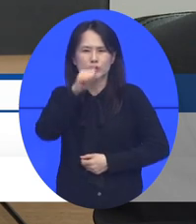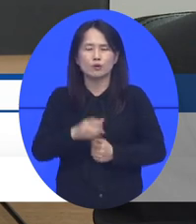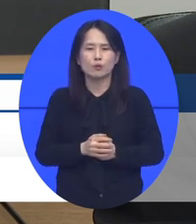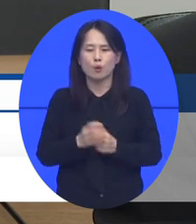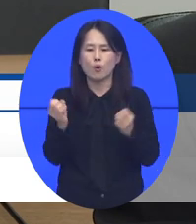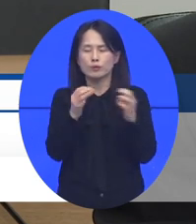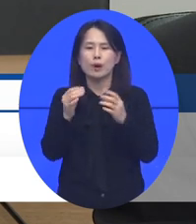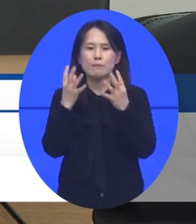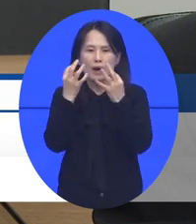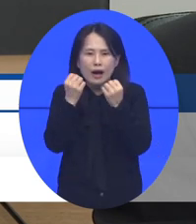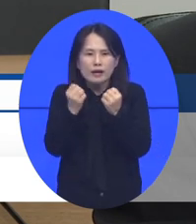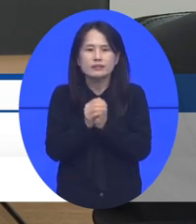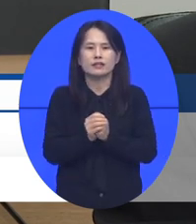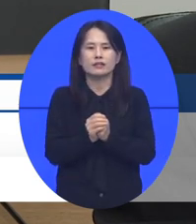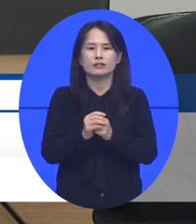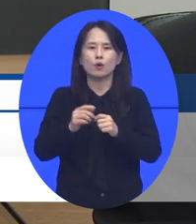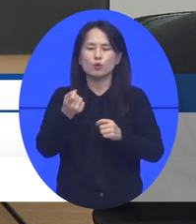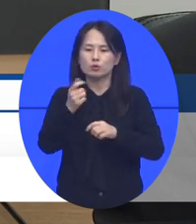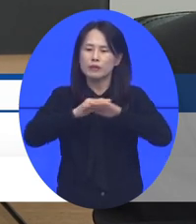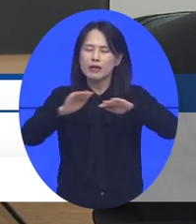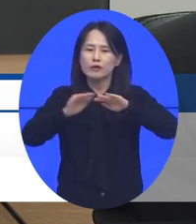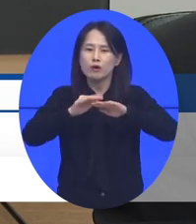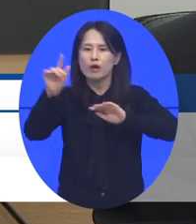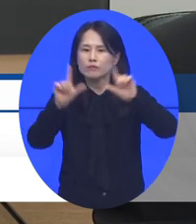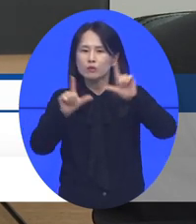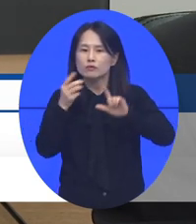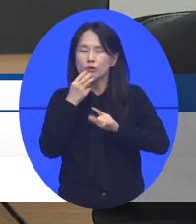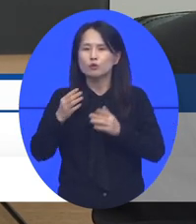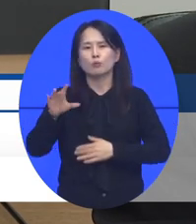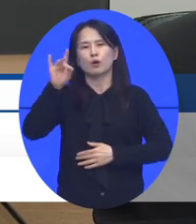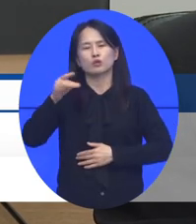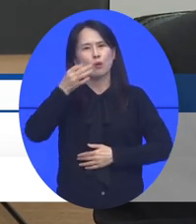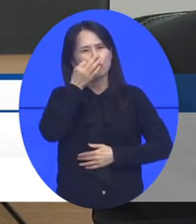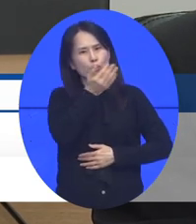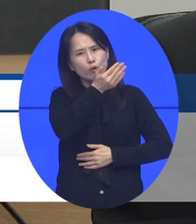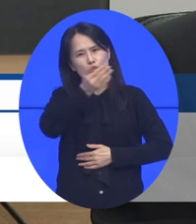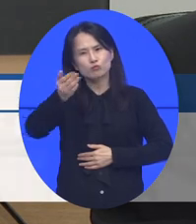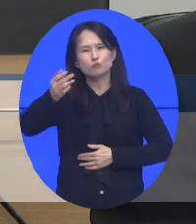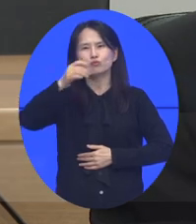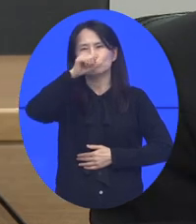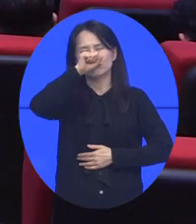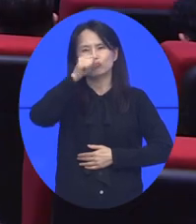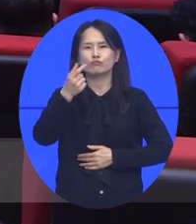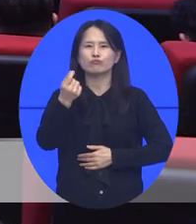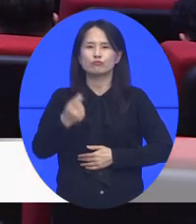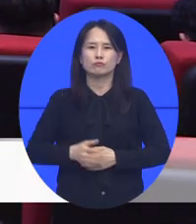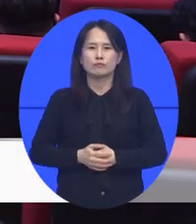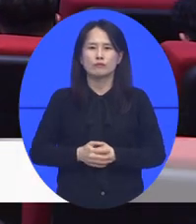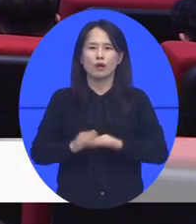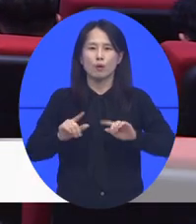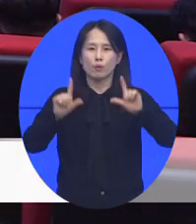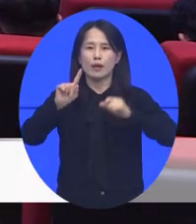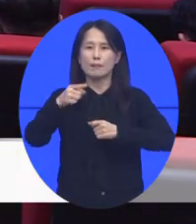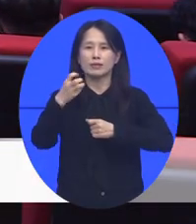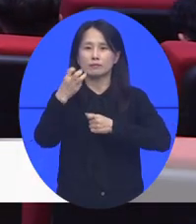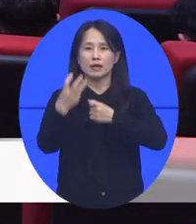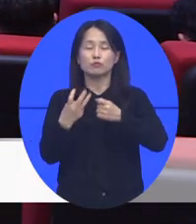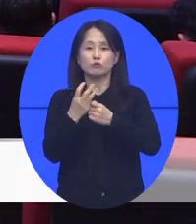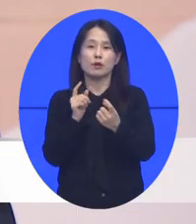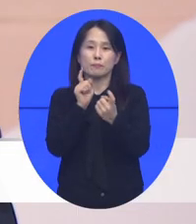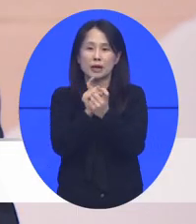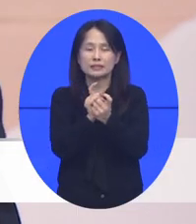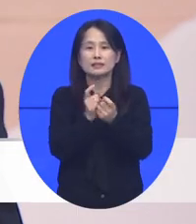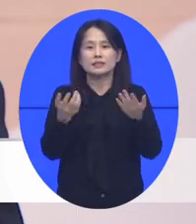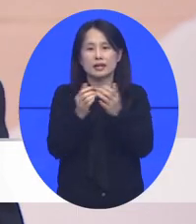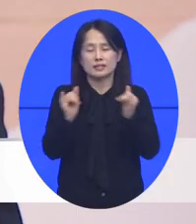높여서 조그만 하나씩 좀 해결한 모습을 우리 경기도부터 좀 보여줬으면 어떨까는. 올해 133주년을